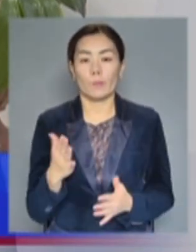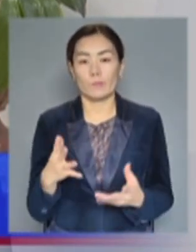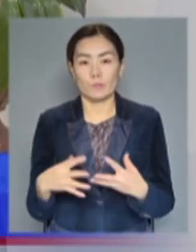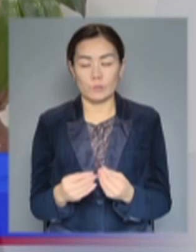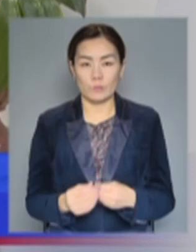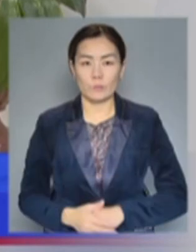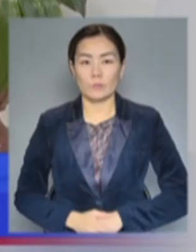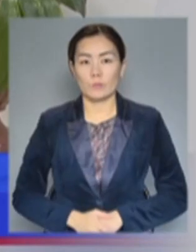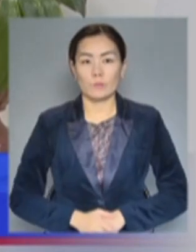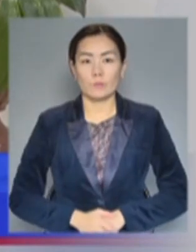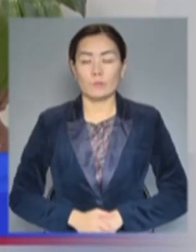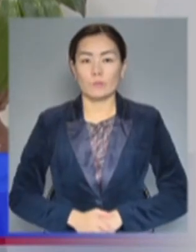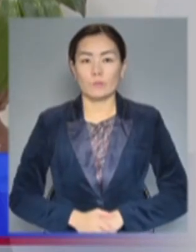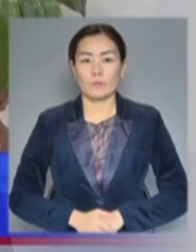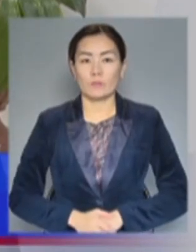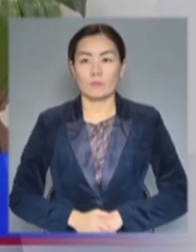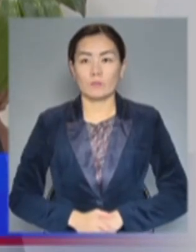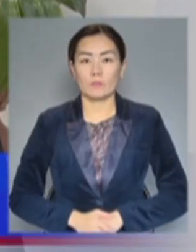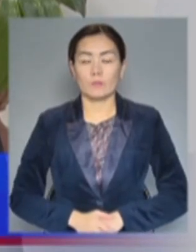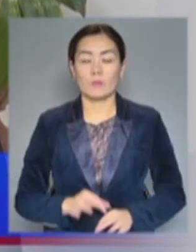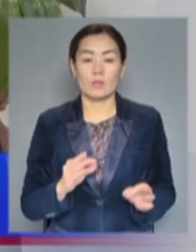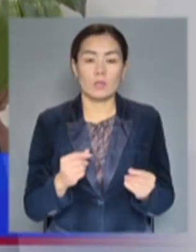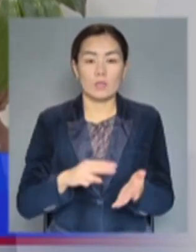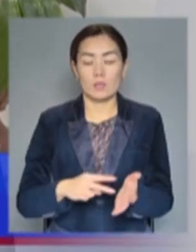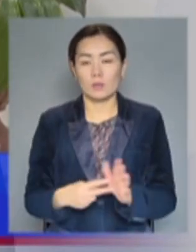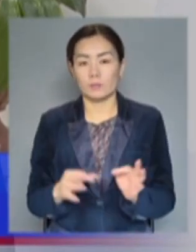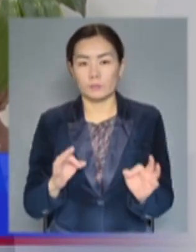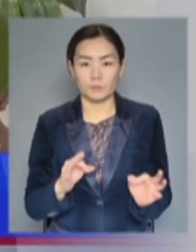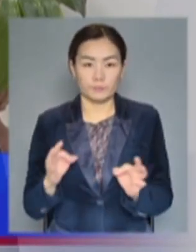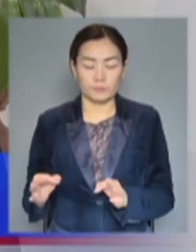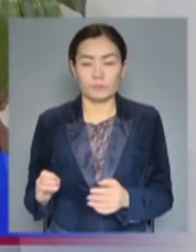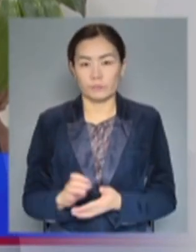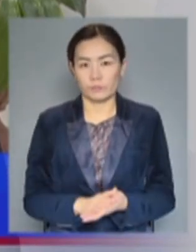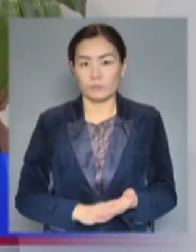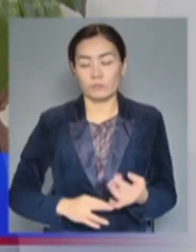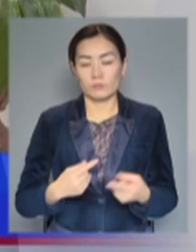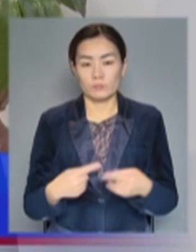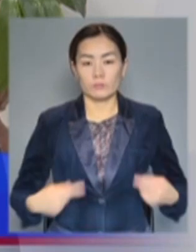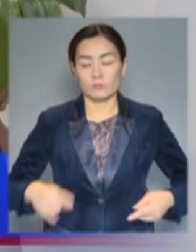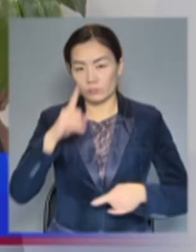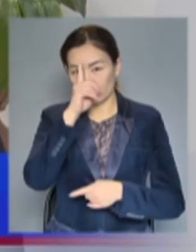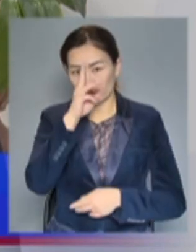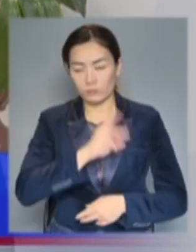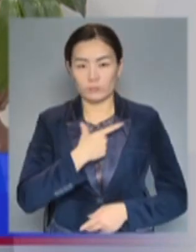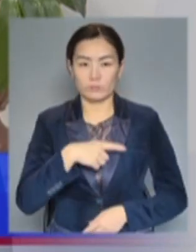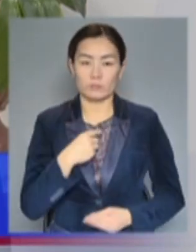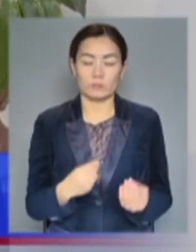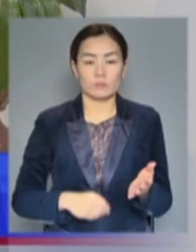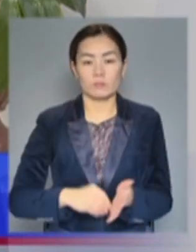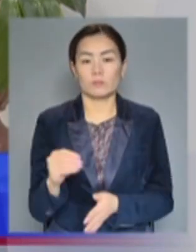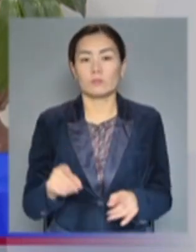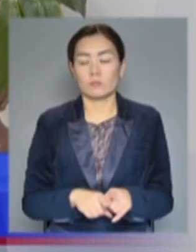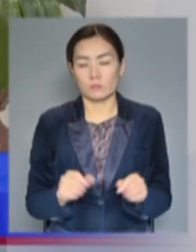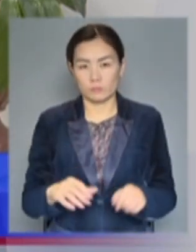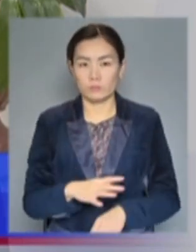отырып, бір қаржылық мақсатты қоя білсе, содан бірнеше айдан кейін өзіне самокат, бір ойыншықтарын